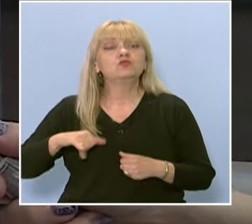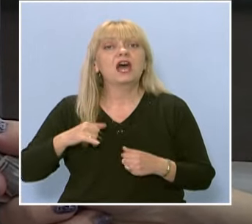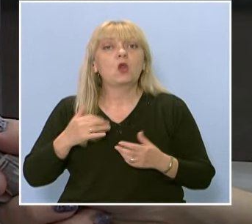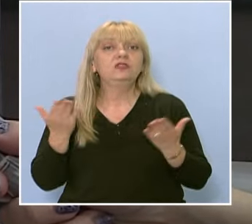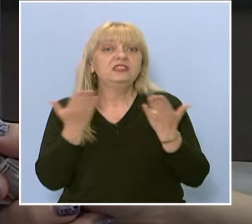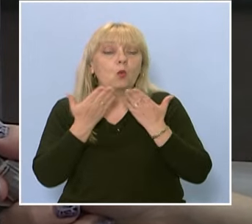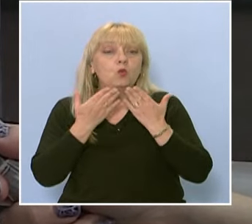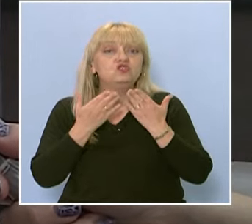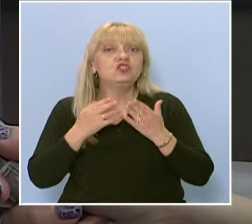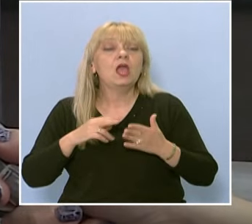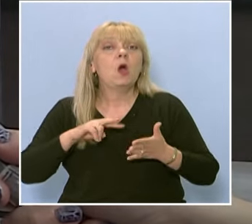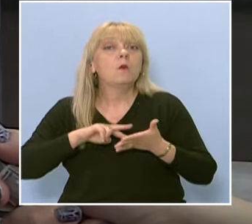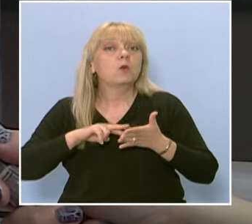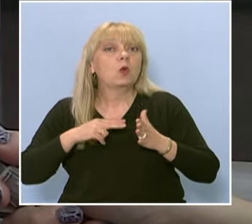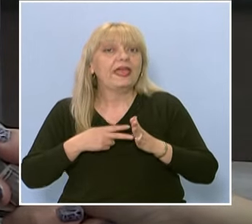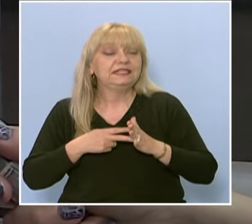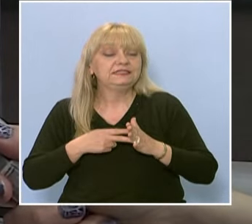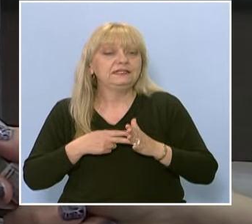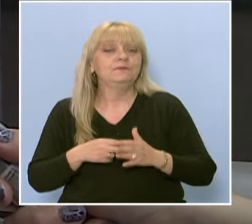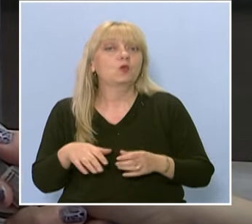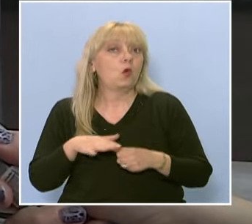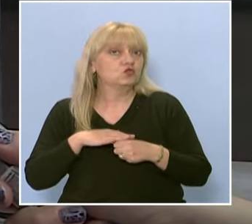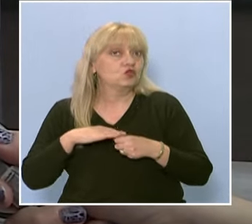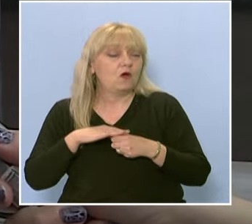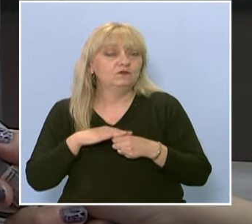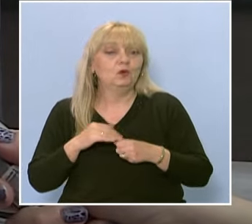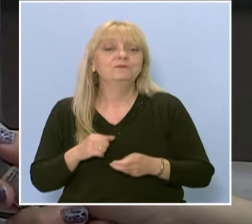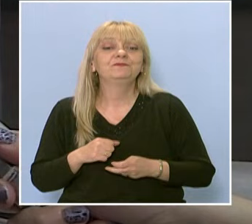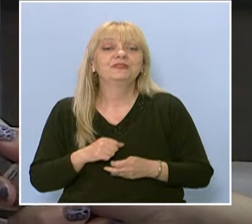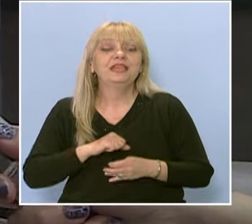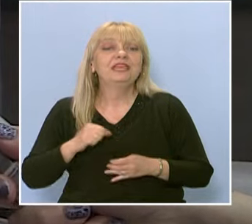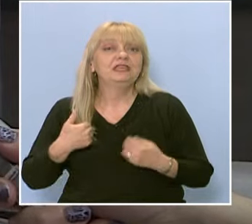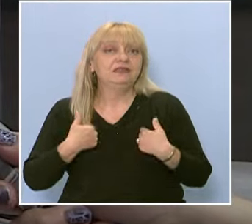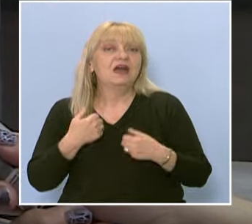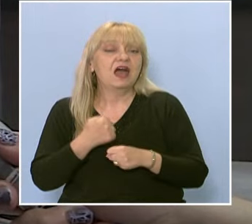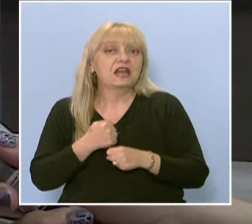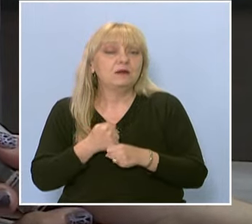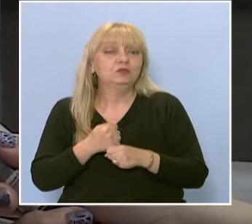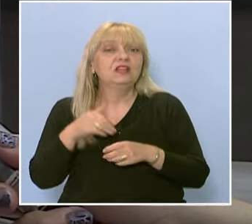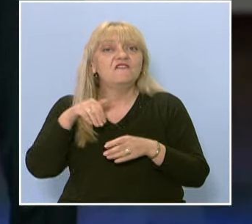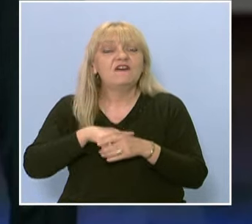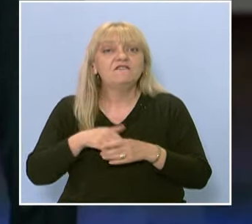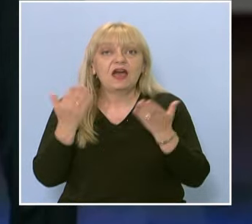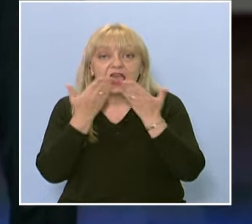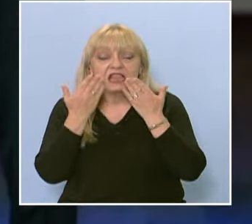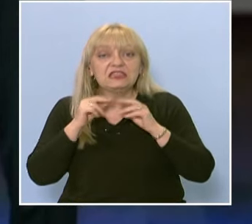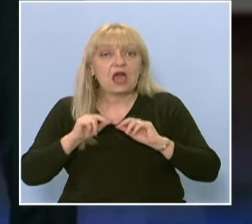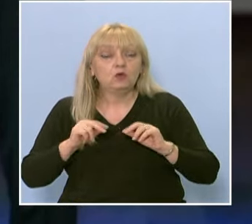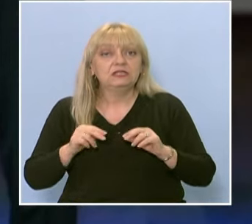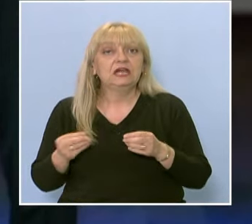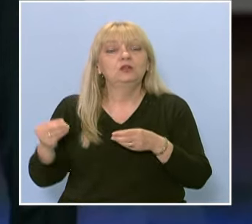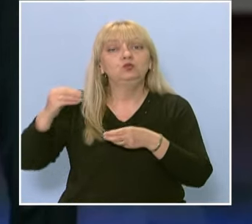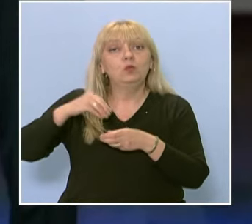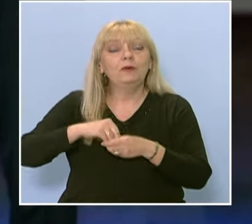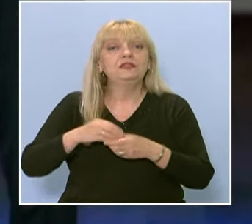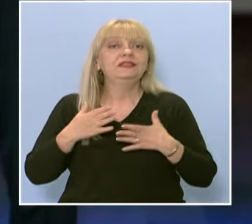проекти основно и просто работа в науката като цяло. Допълнително